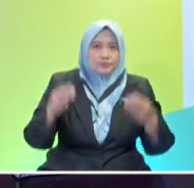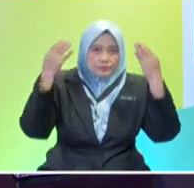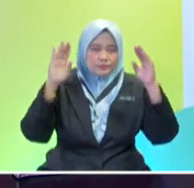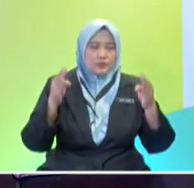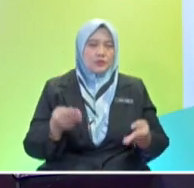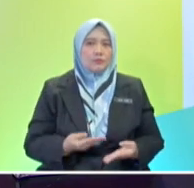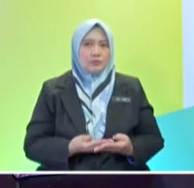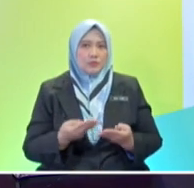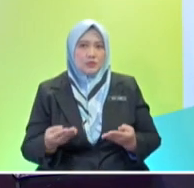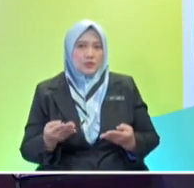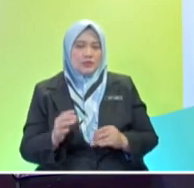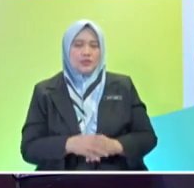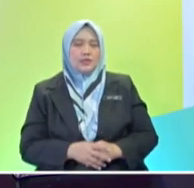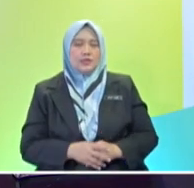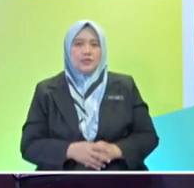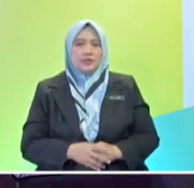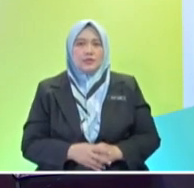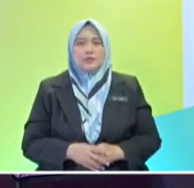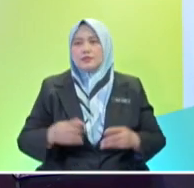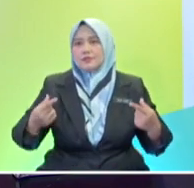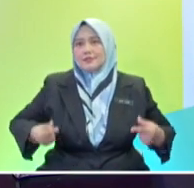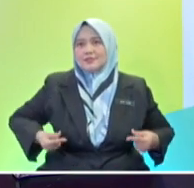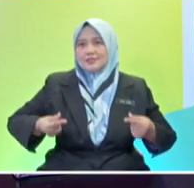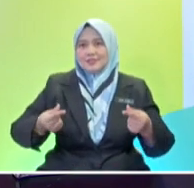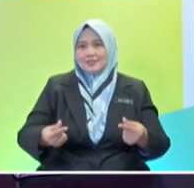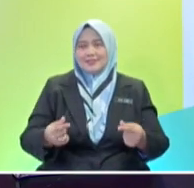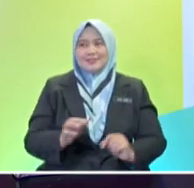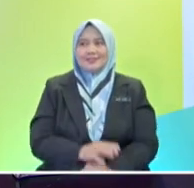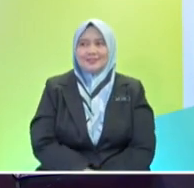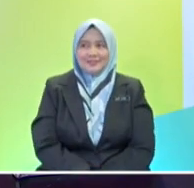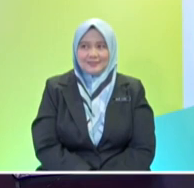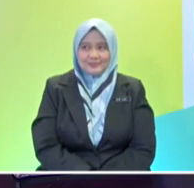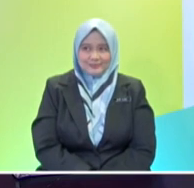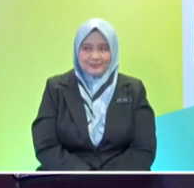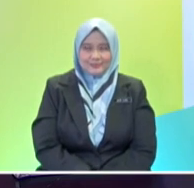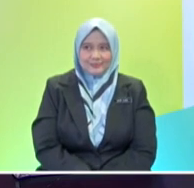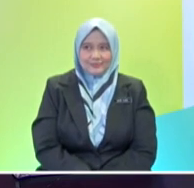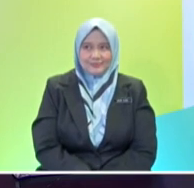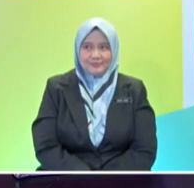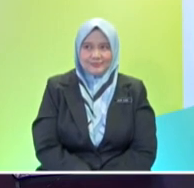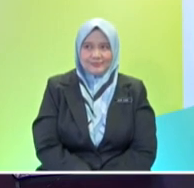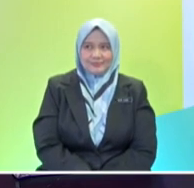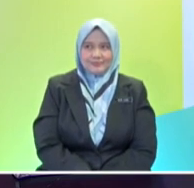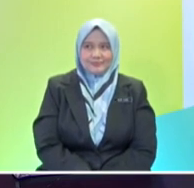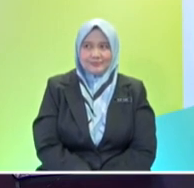lagi pilihan untuk Mira menerima ganjaran pada hari ini. Okey, sila ambil Mira. Saya dapat berapa ganjaran